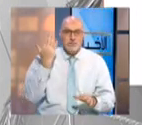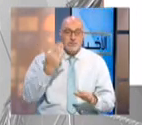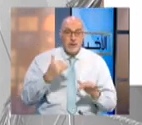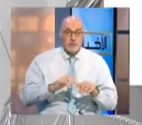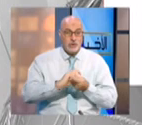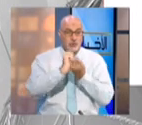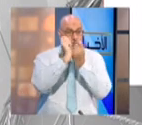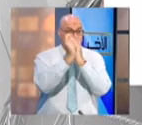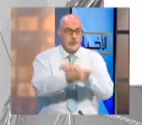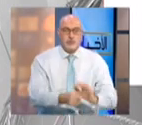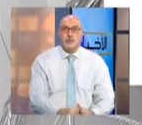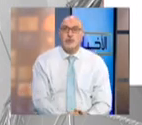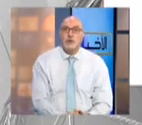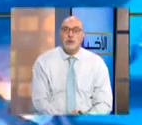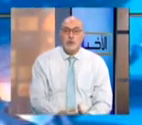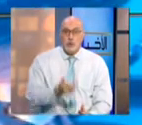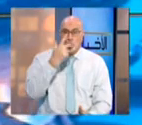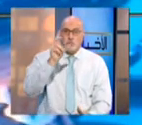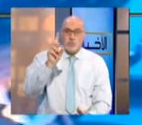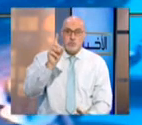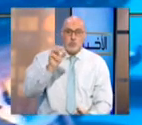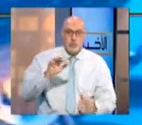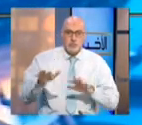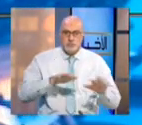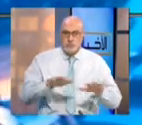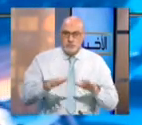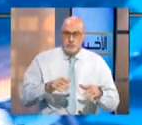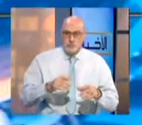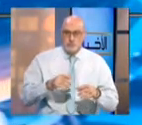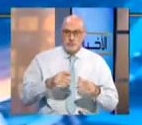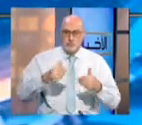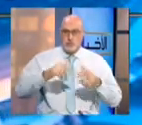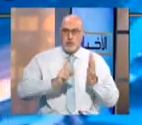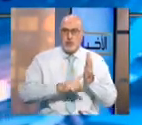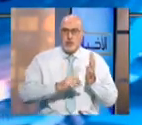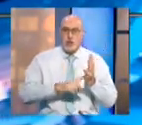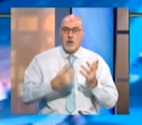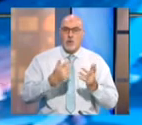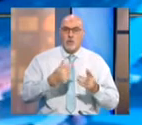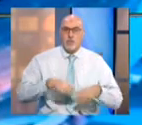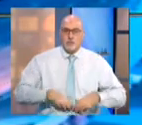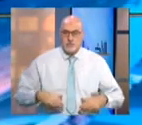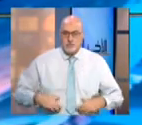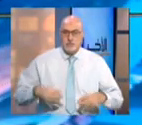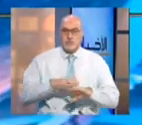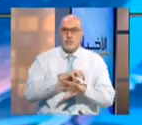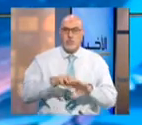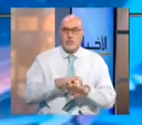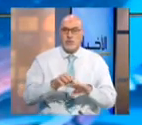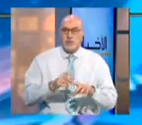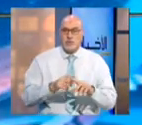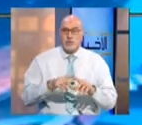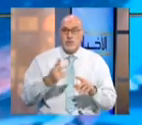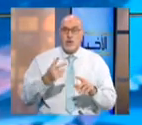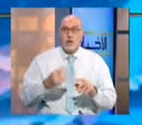البلاد. التحضير لمقترحات مجدية وعصرية بخصوص قانوني البلدية والولاية باعتبارهما